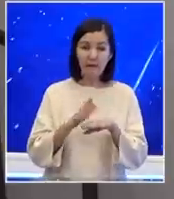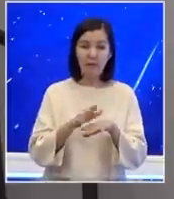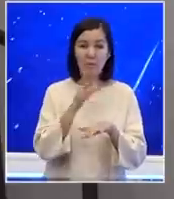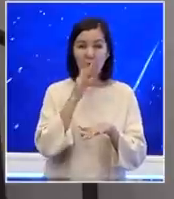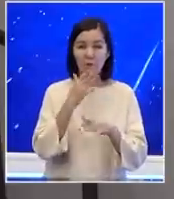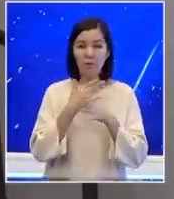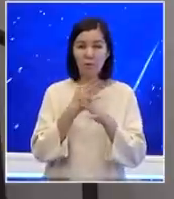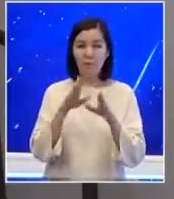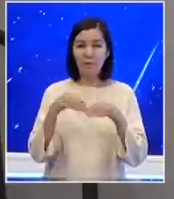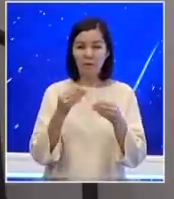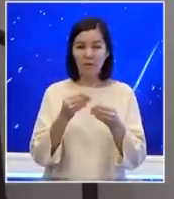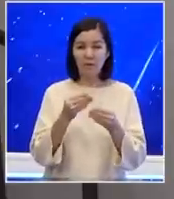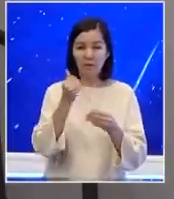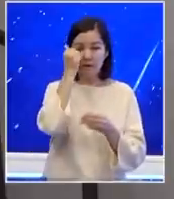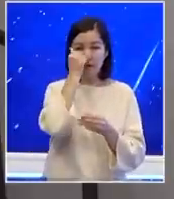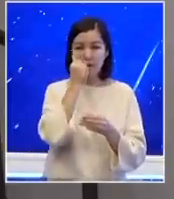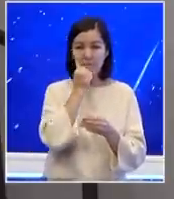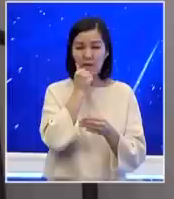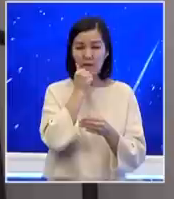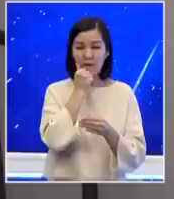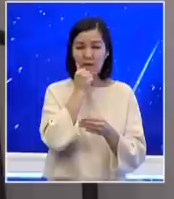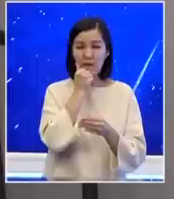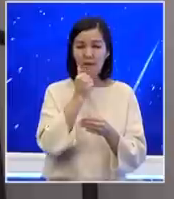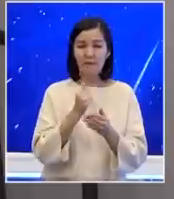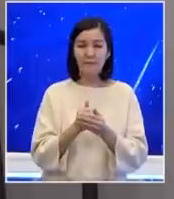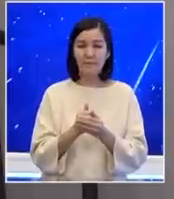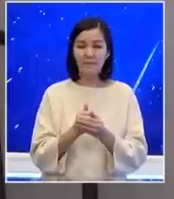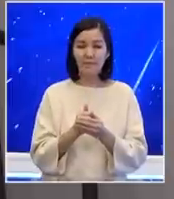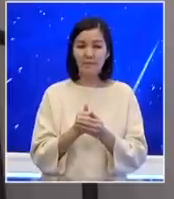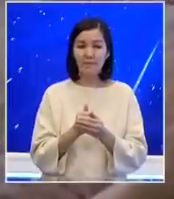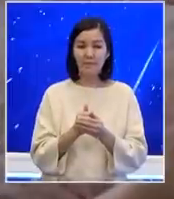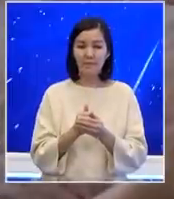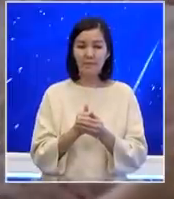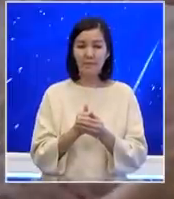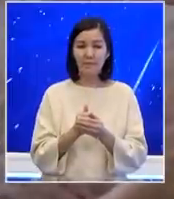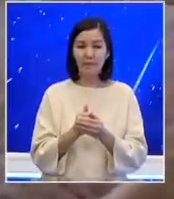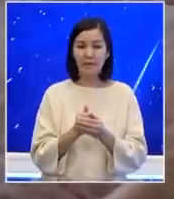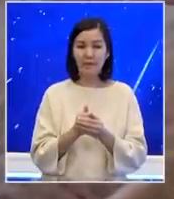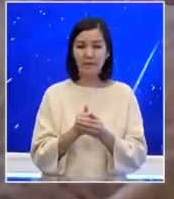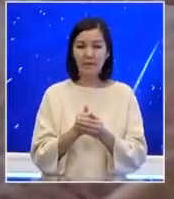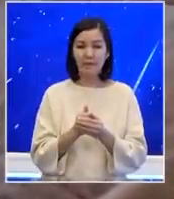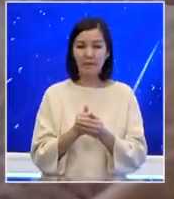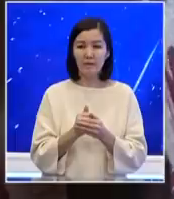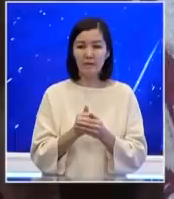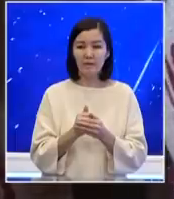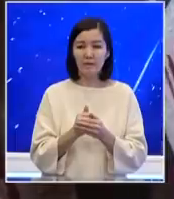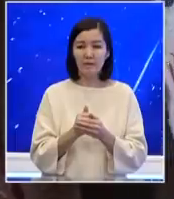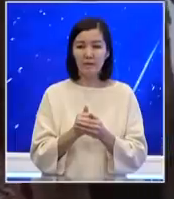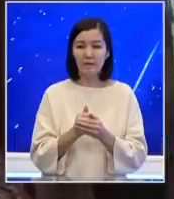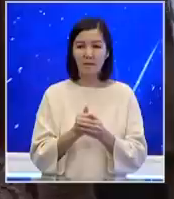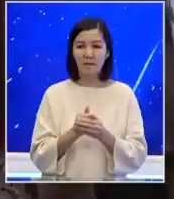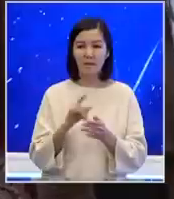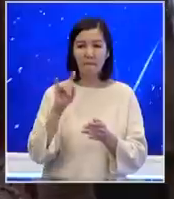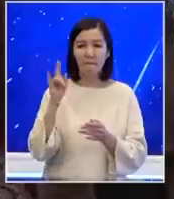заманда көмектесіп жатқан барлық ер азаматтарға, барлық азаматшаларға рахметімді айтамын. Балалана